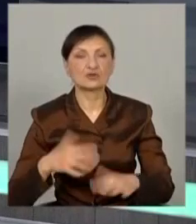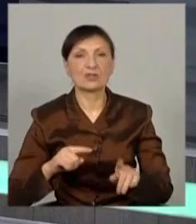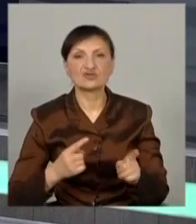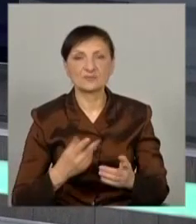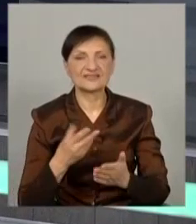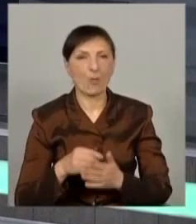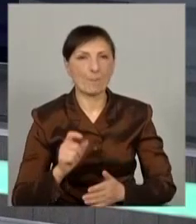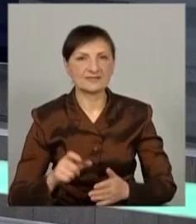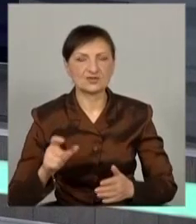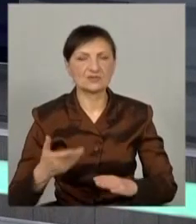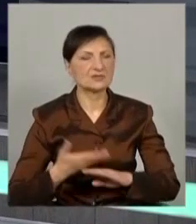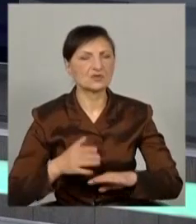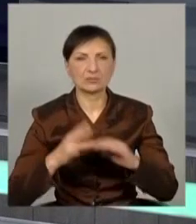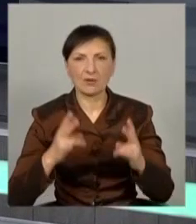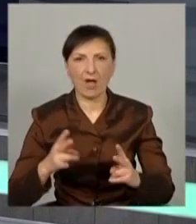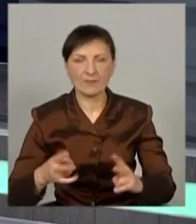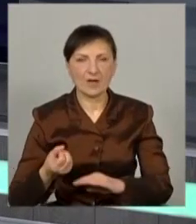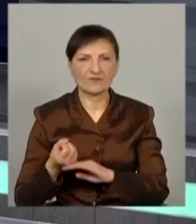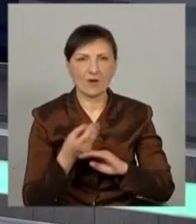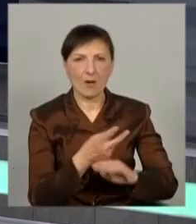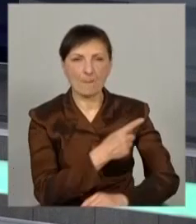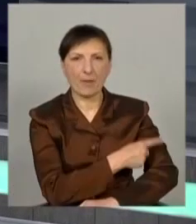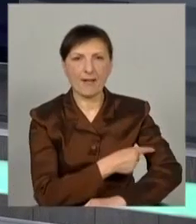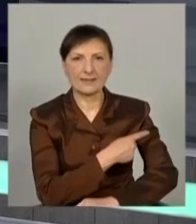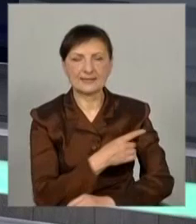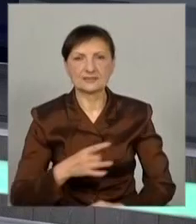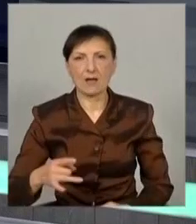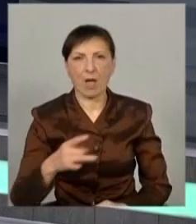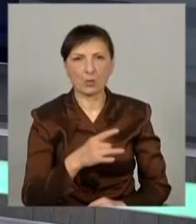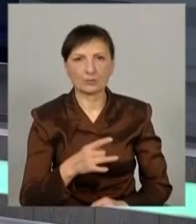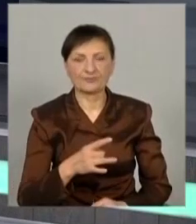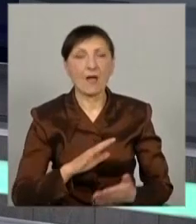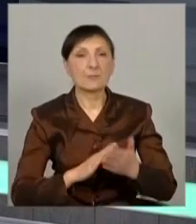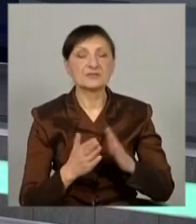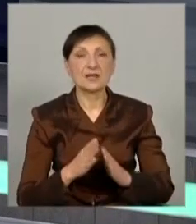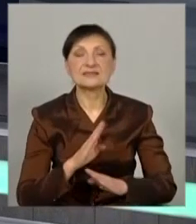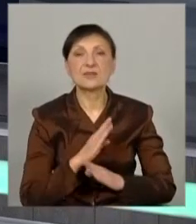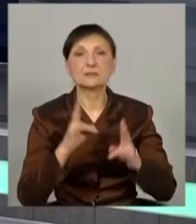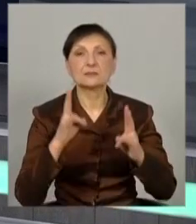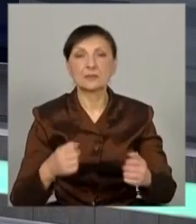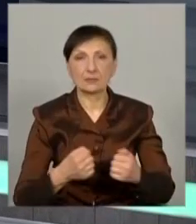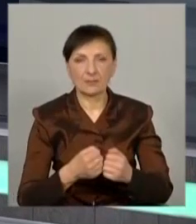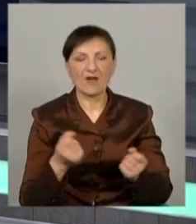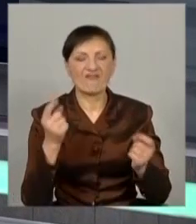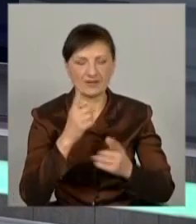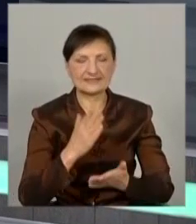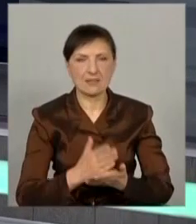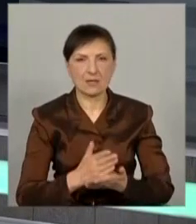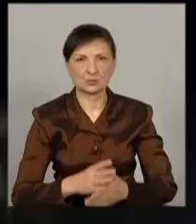своим пассажиром с тяжелыми травмами госпитализированы в районную больницу. Обстоятельства смертельного ДТП выясняются.